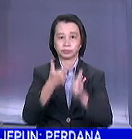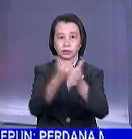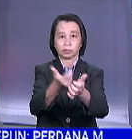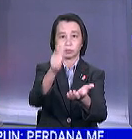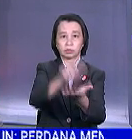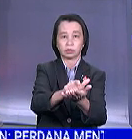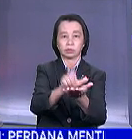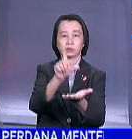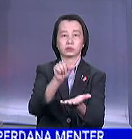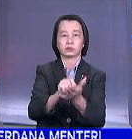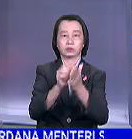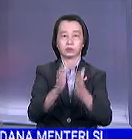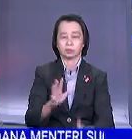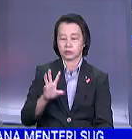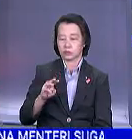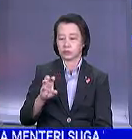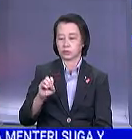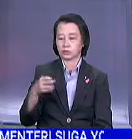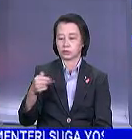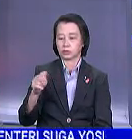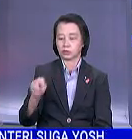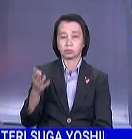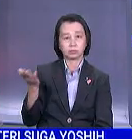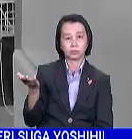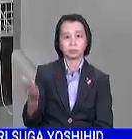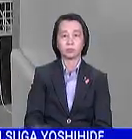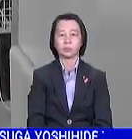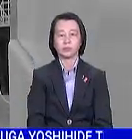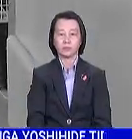laporan wartawan Mohan Chinasami.